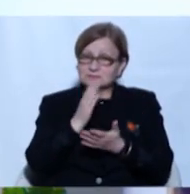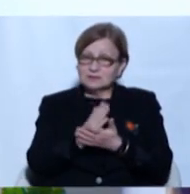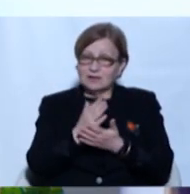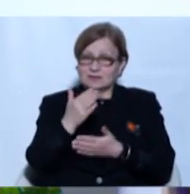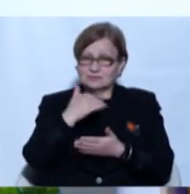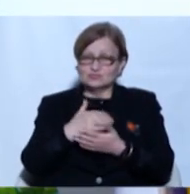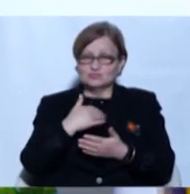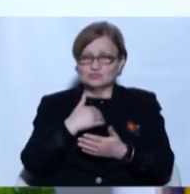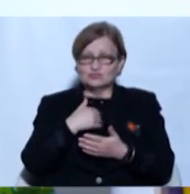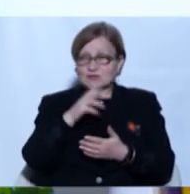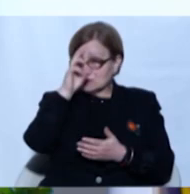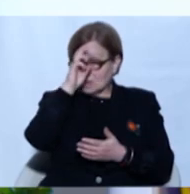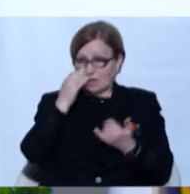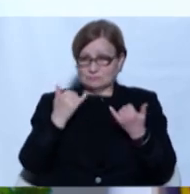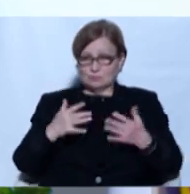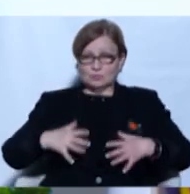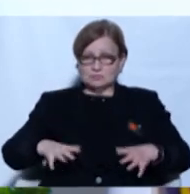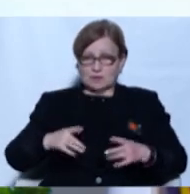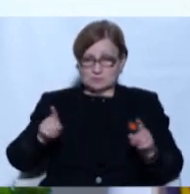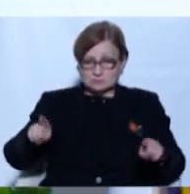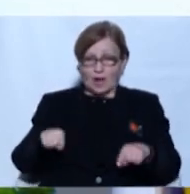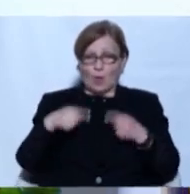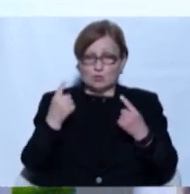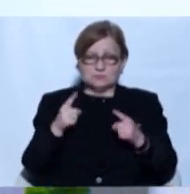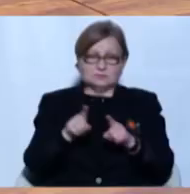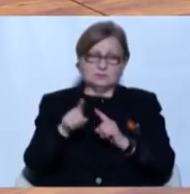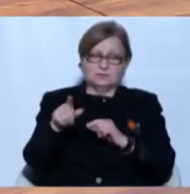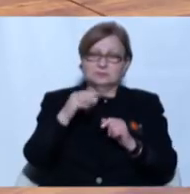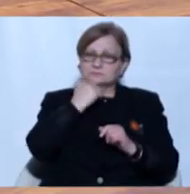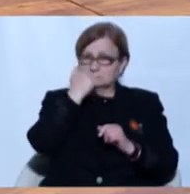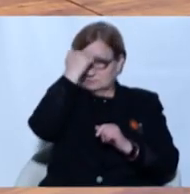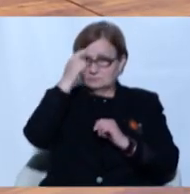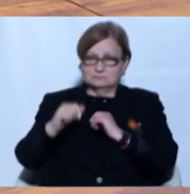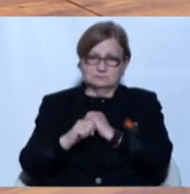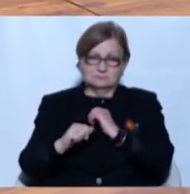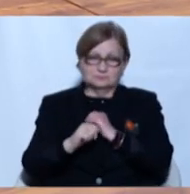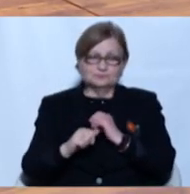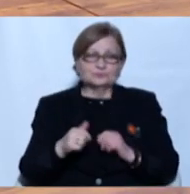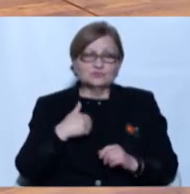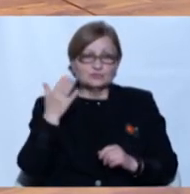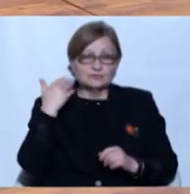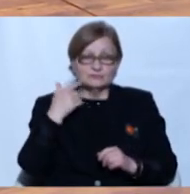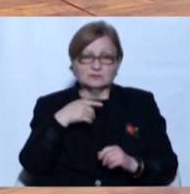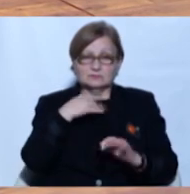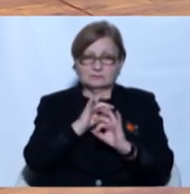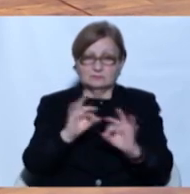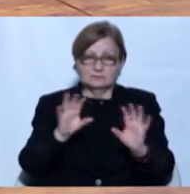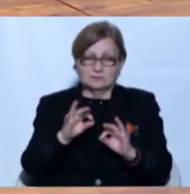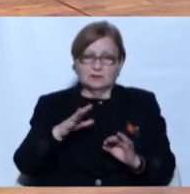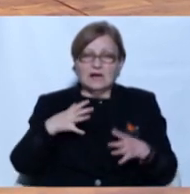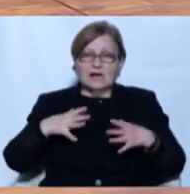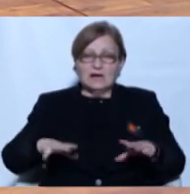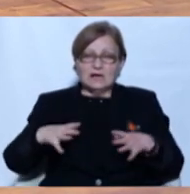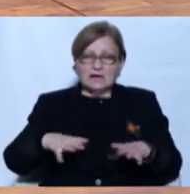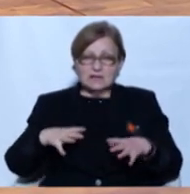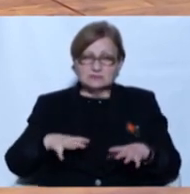ჩვენ რო ჩვენი სახელმწიფო რო დგას და ღირსეულად დგას სხვა სახელმწიფოებს შორის. აი ჩვენ წინაზე ვისაუბრეთ ქართლის ჭირზე ბევრი